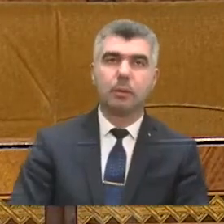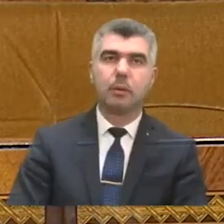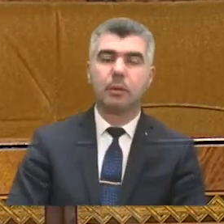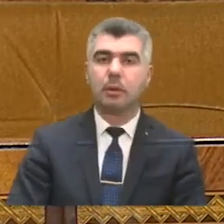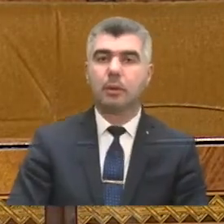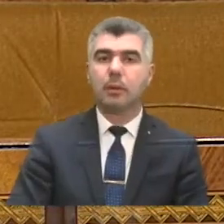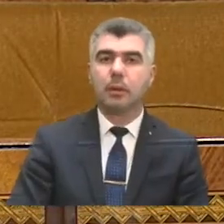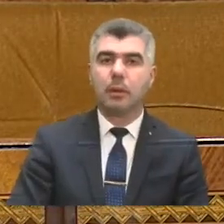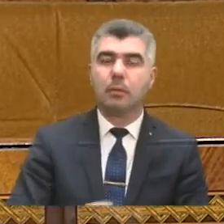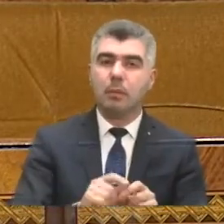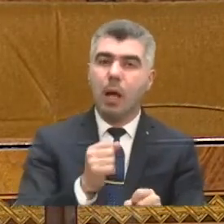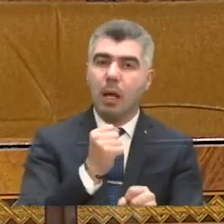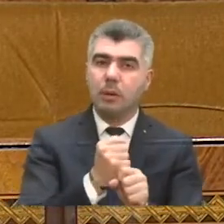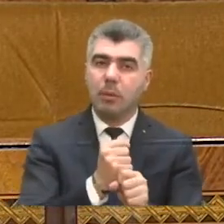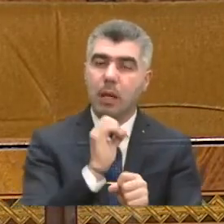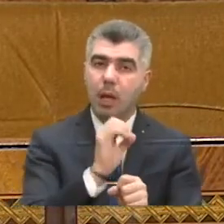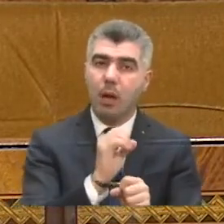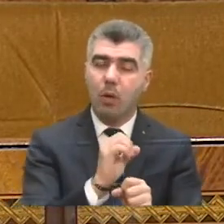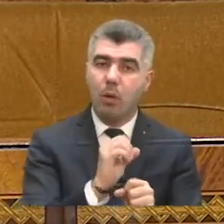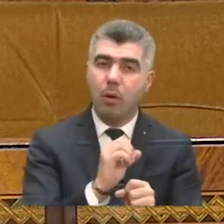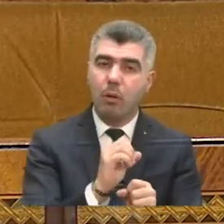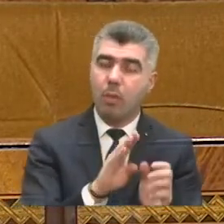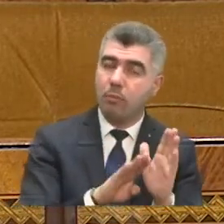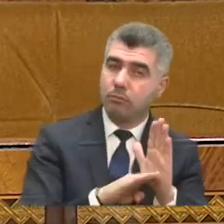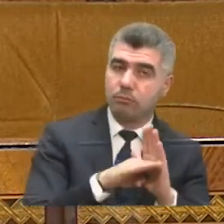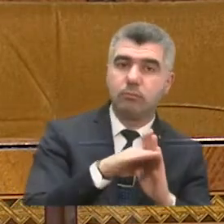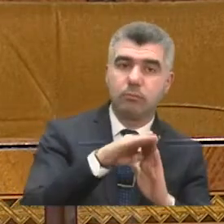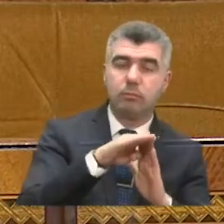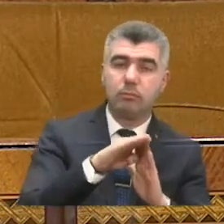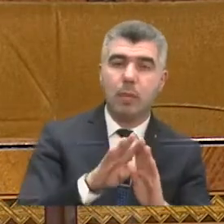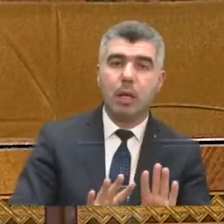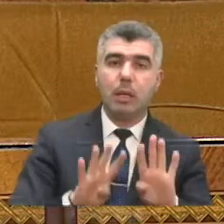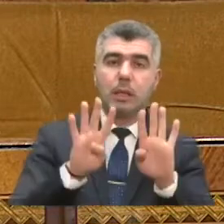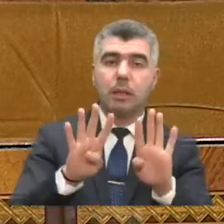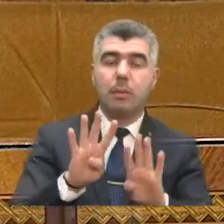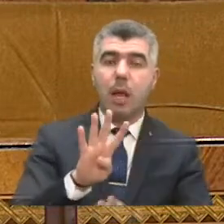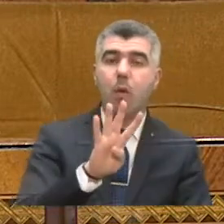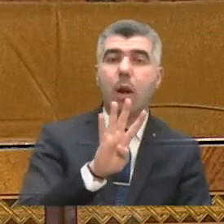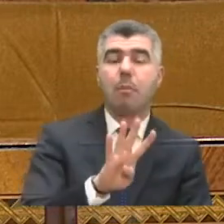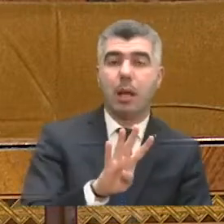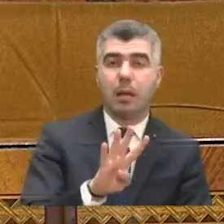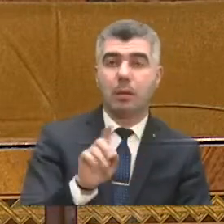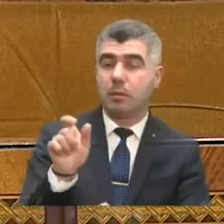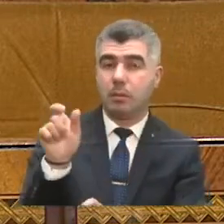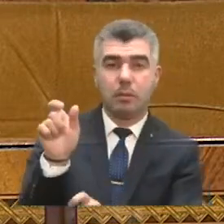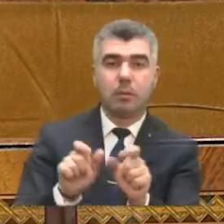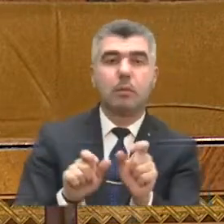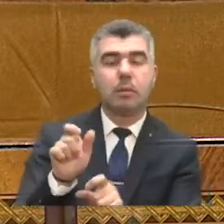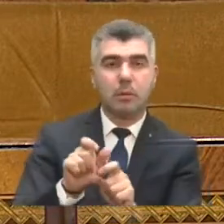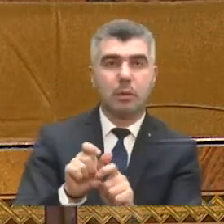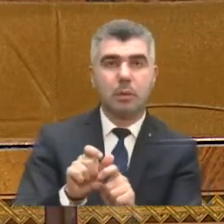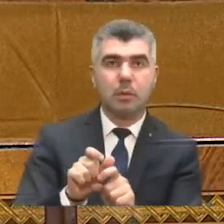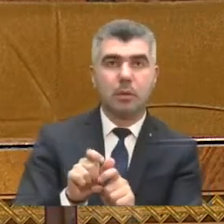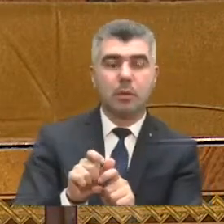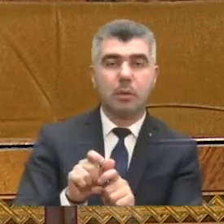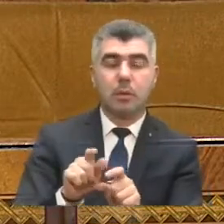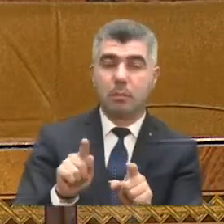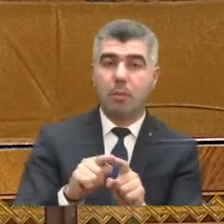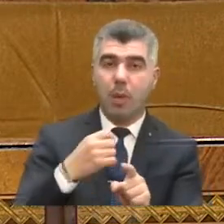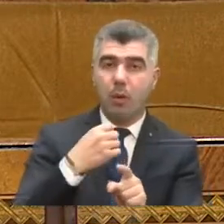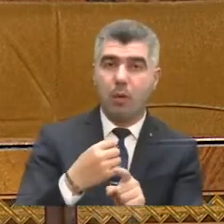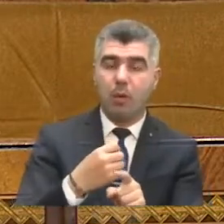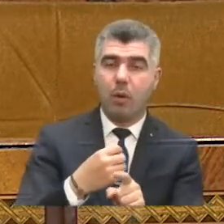والدور اللي كيقوم به هو دور كبير وجبار، و48 يعني عنصر يعني شيء لا يمكن